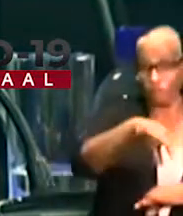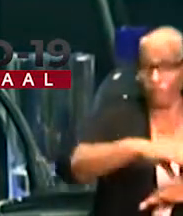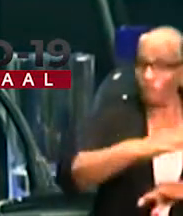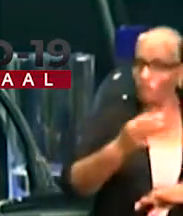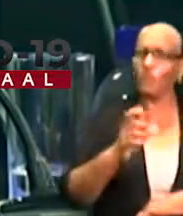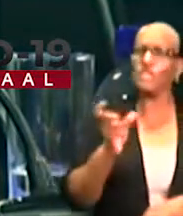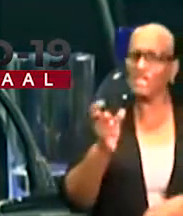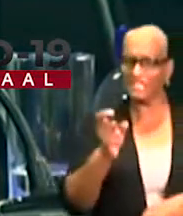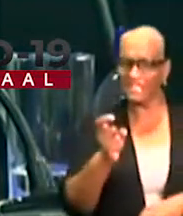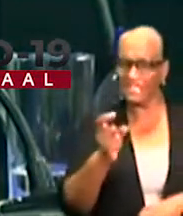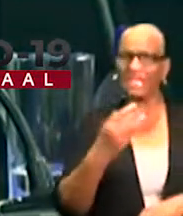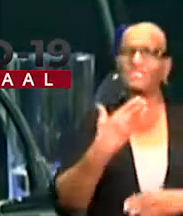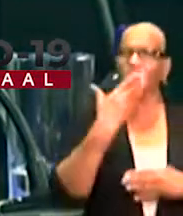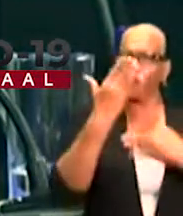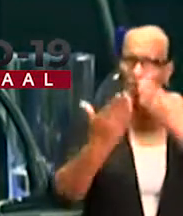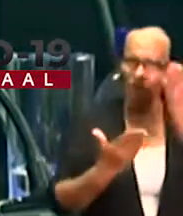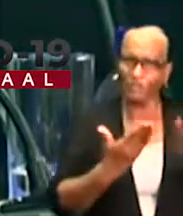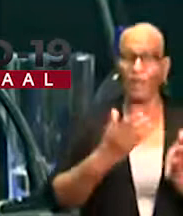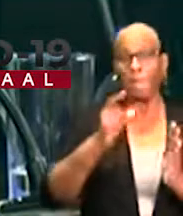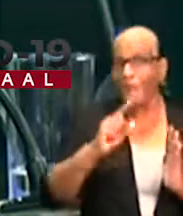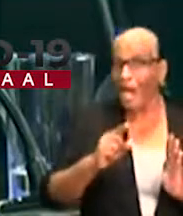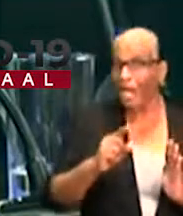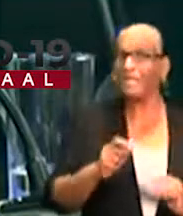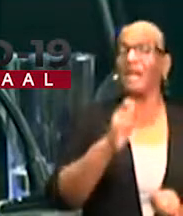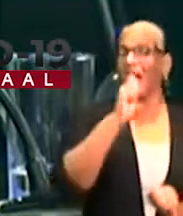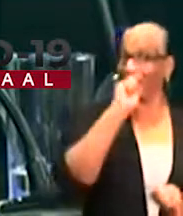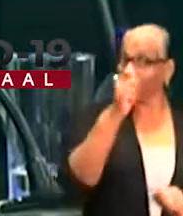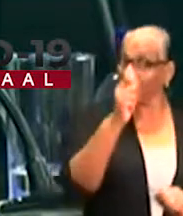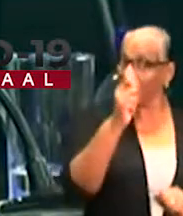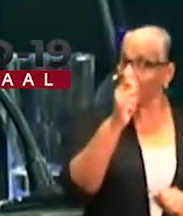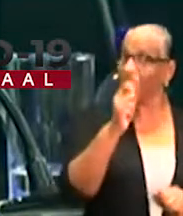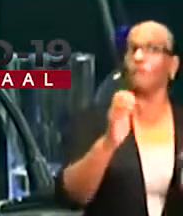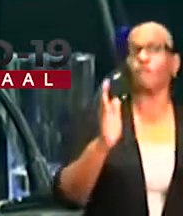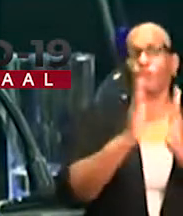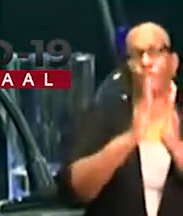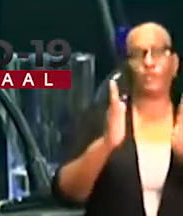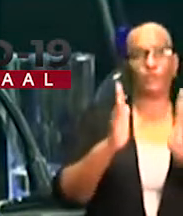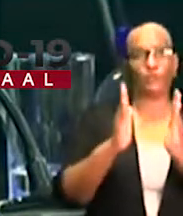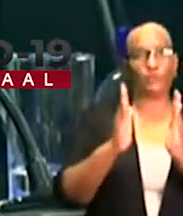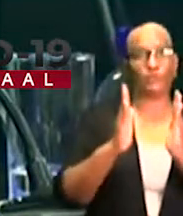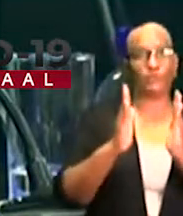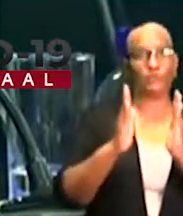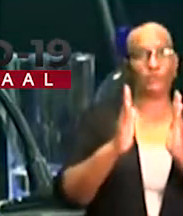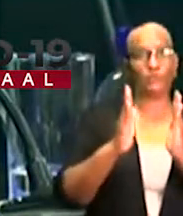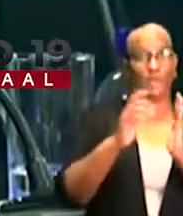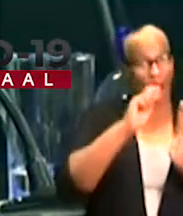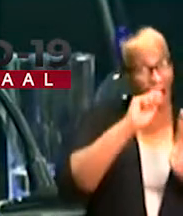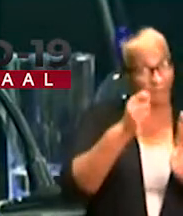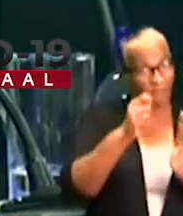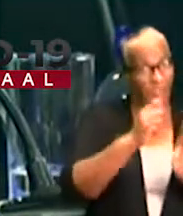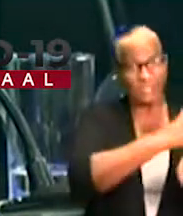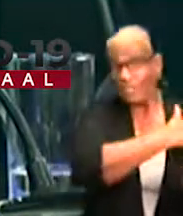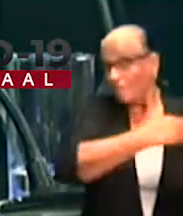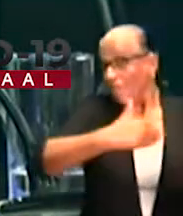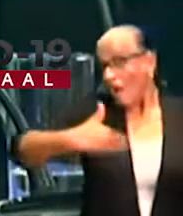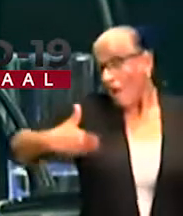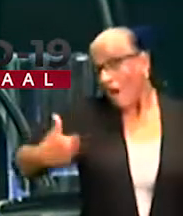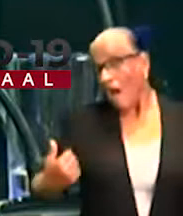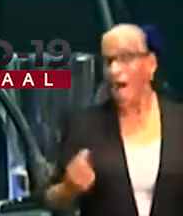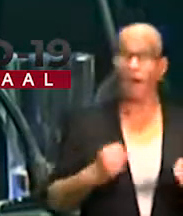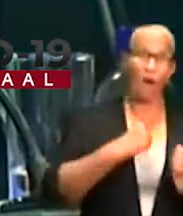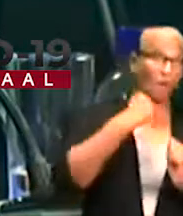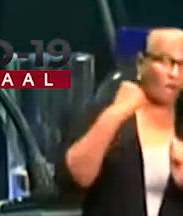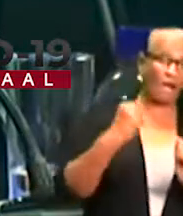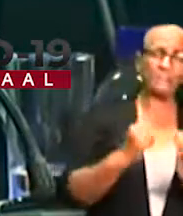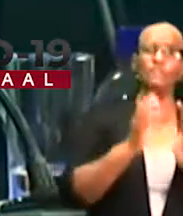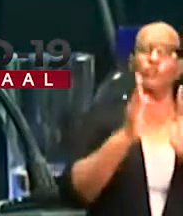een advies voor een zekere periode. En dat neemt minister vrijwel altijd van ons over,